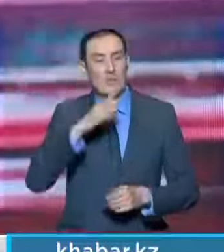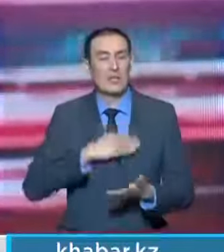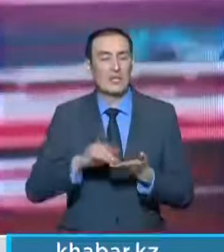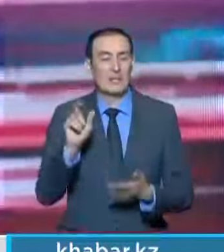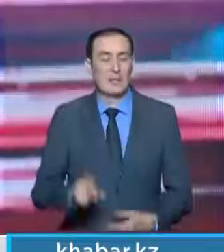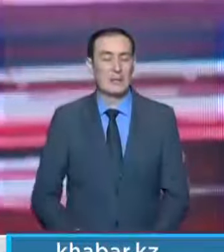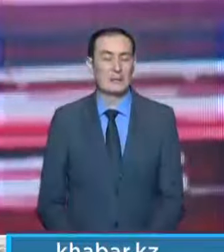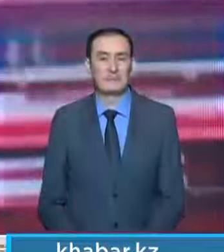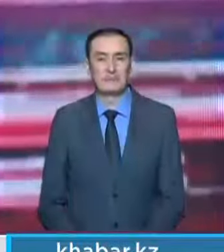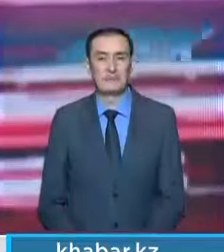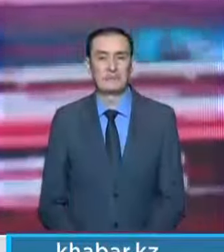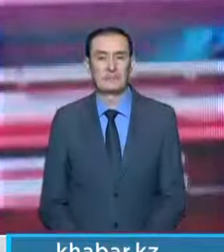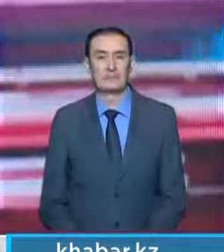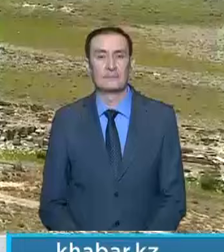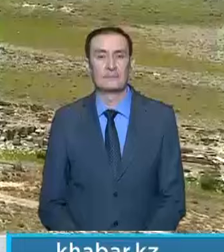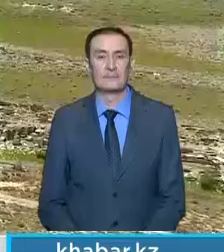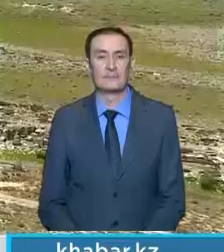Райхан Тажибаева.